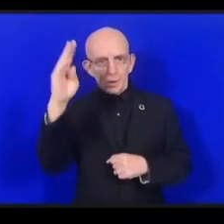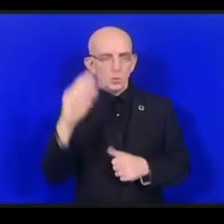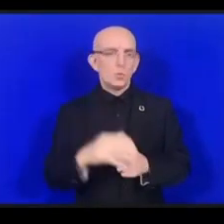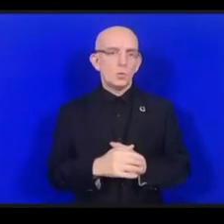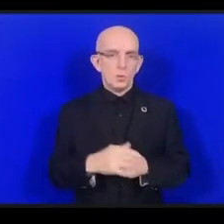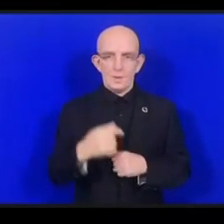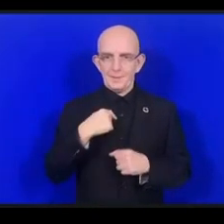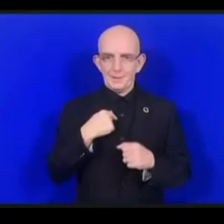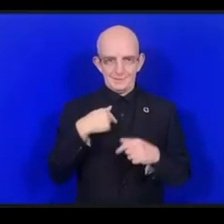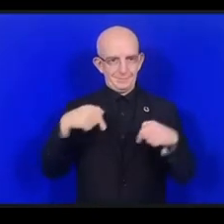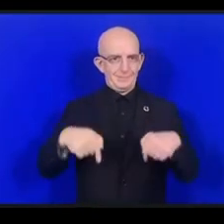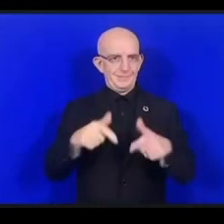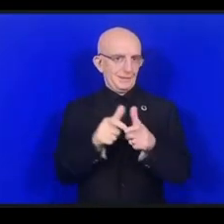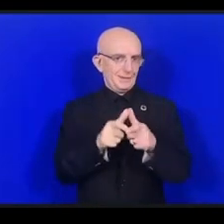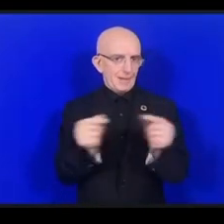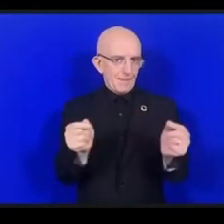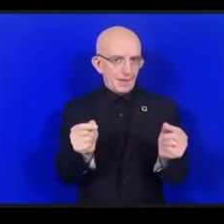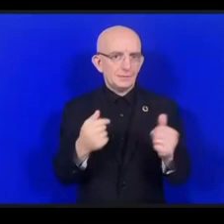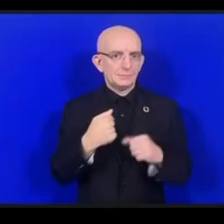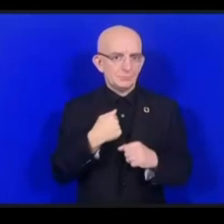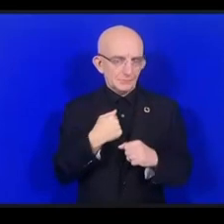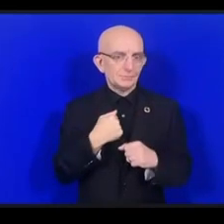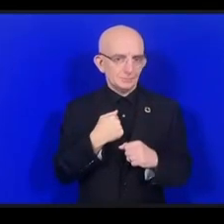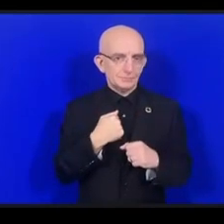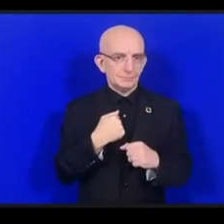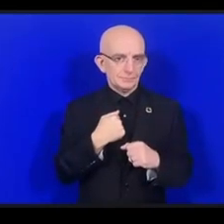我来自日本，